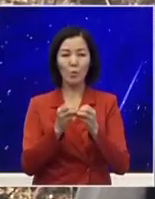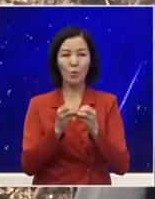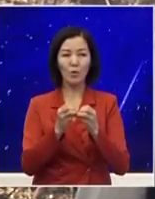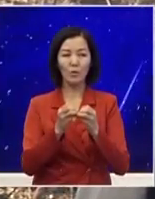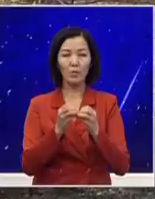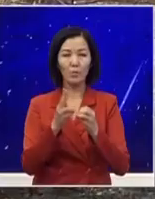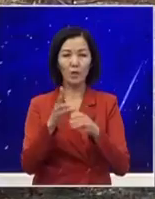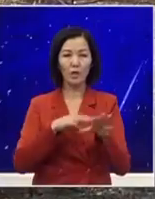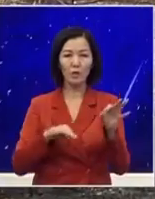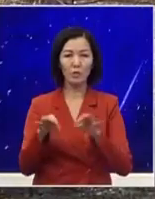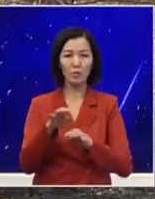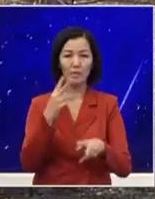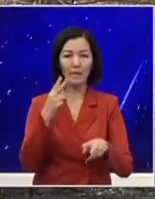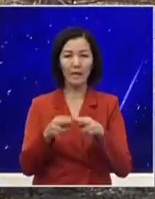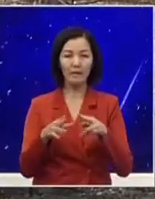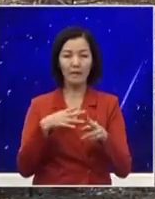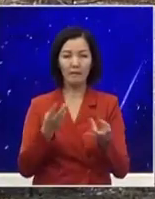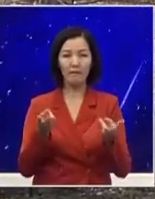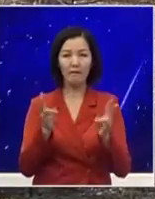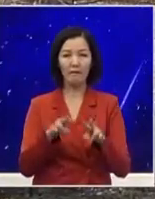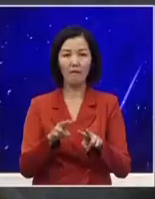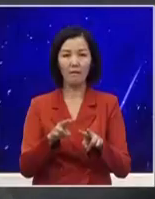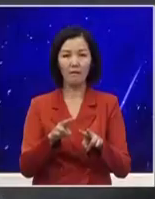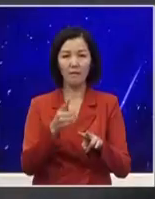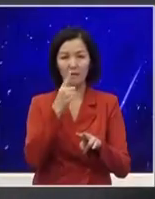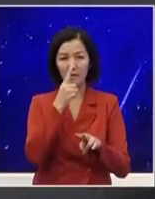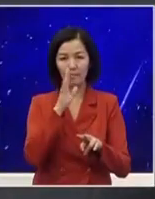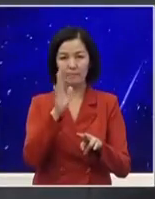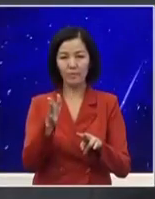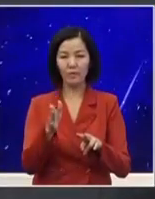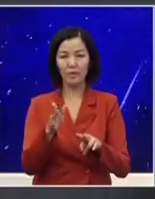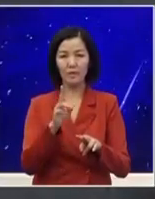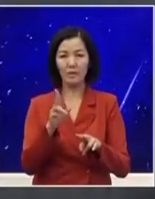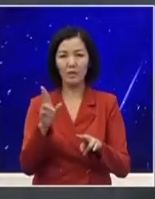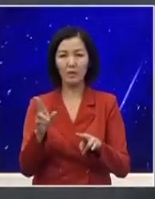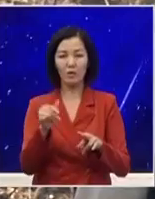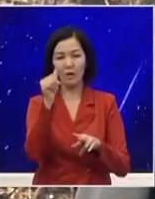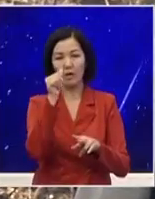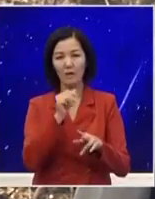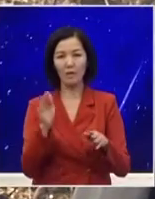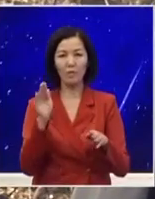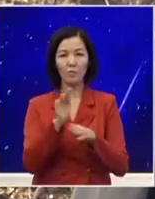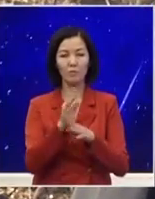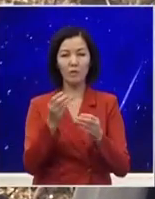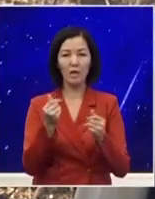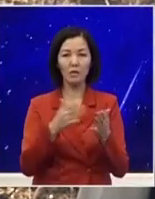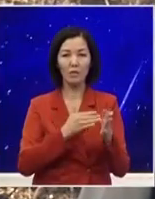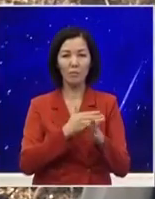оның 12 жобасы аяқталды. Сонымен қатар осы 42 айында қосымша қаражат